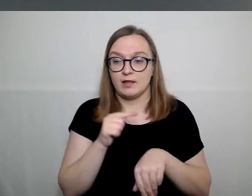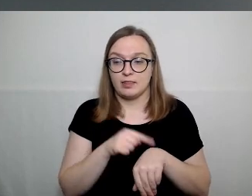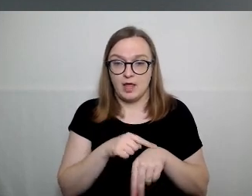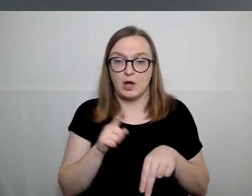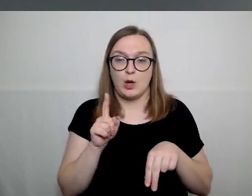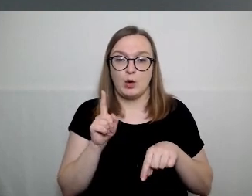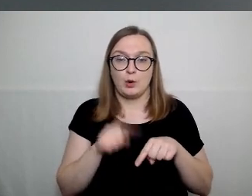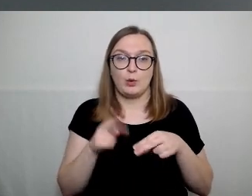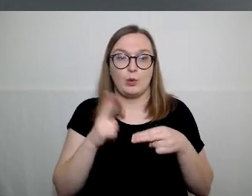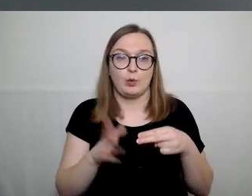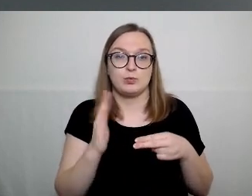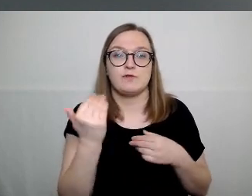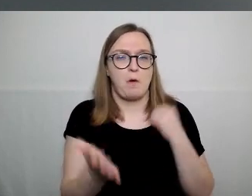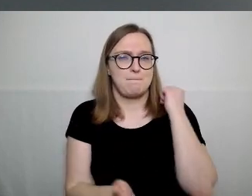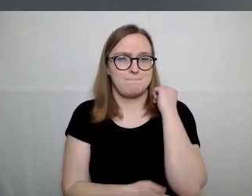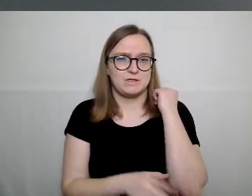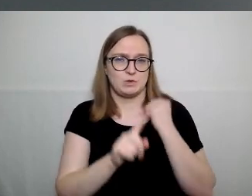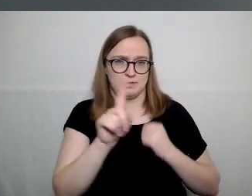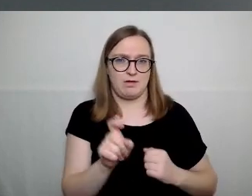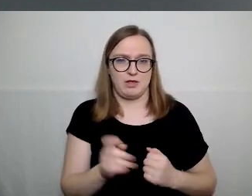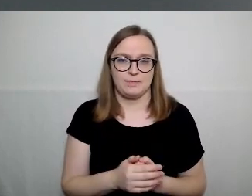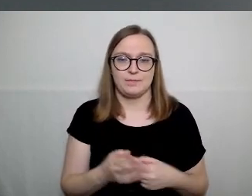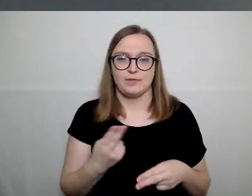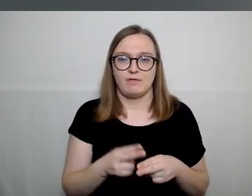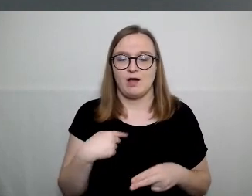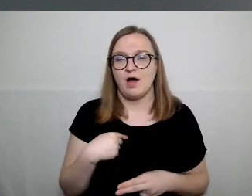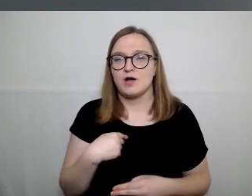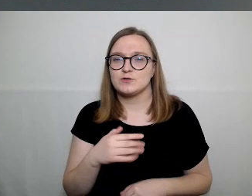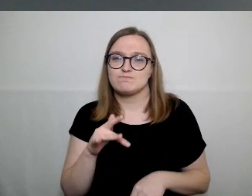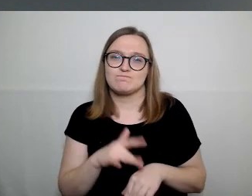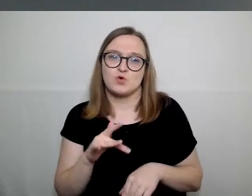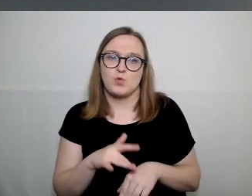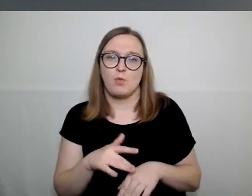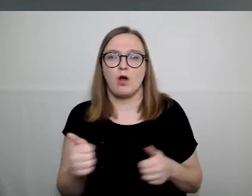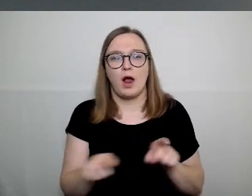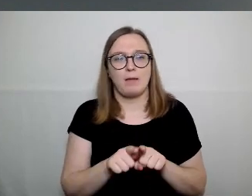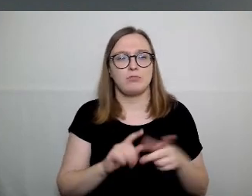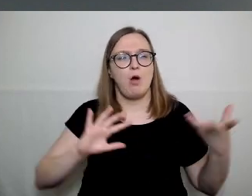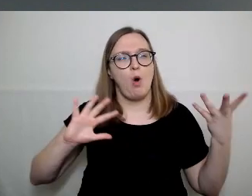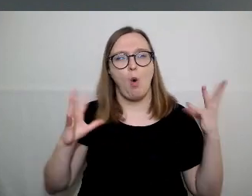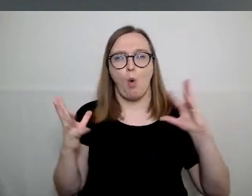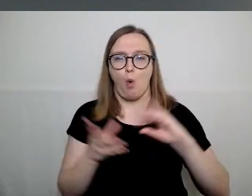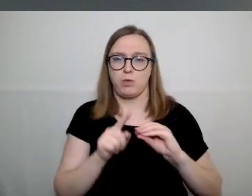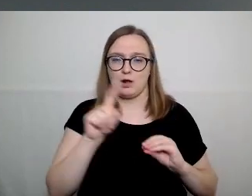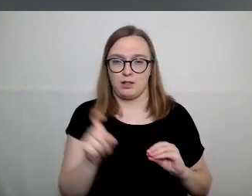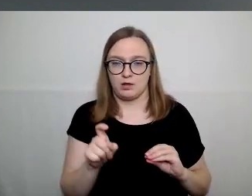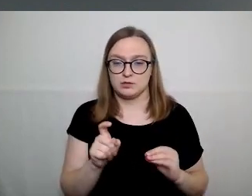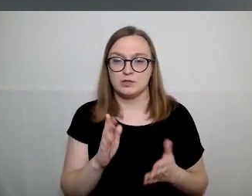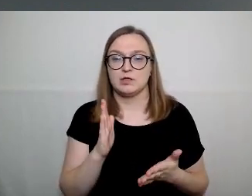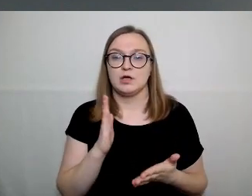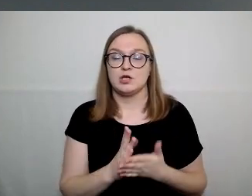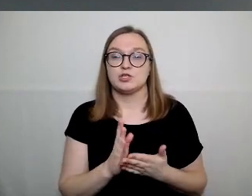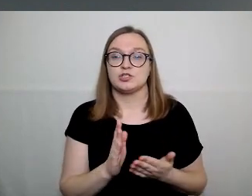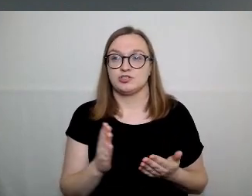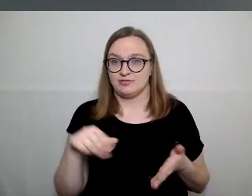tai yra paskutinis klausimas, aš toks mėgėjęs pateikti jį gana universaliai. Yra tie, kurie yra valdančiai daugumoje dabartiniai, yra